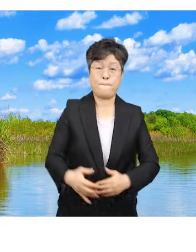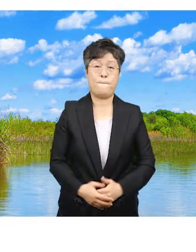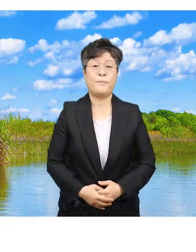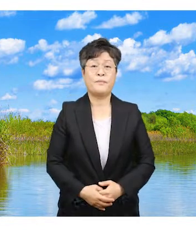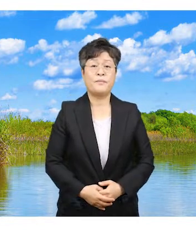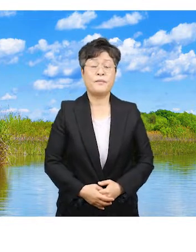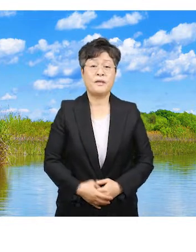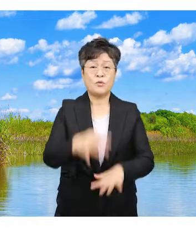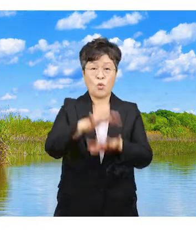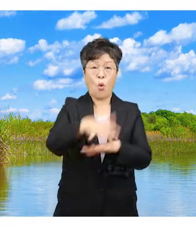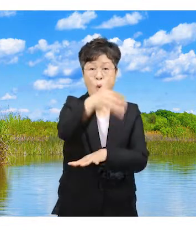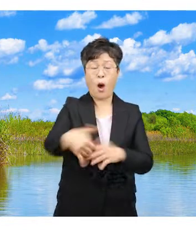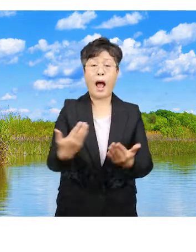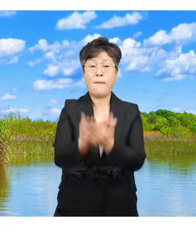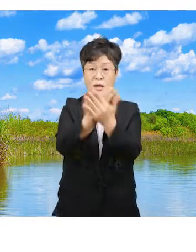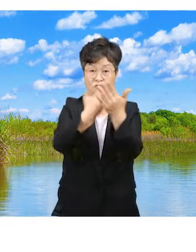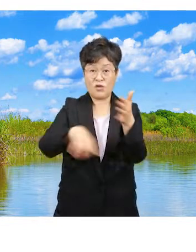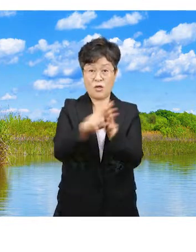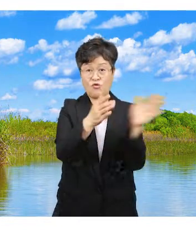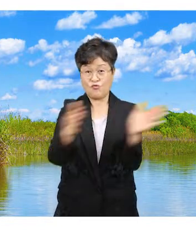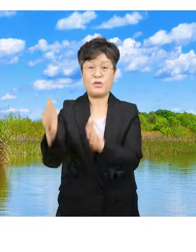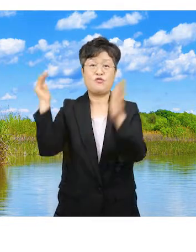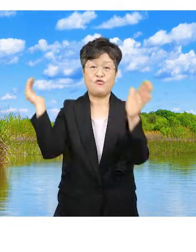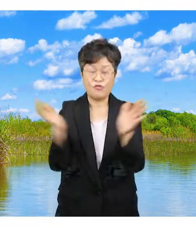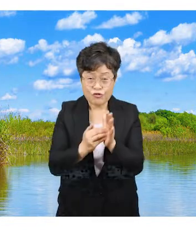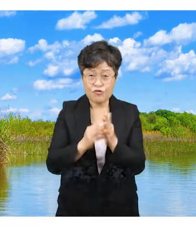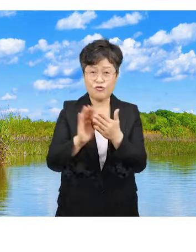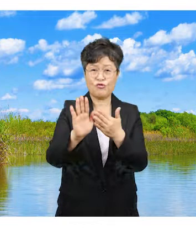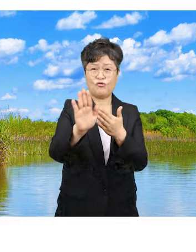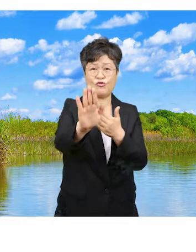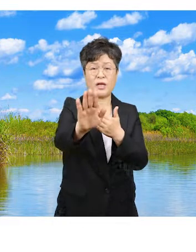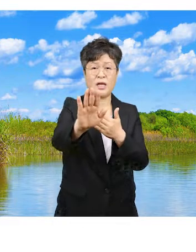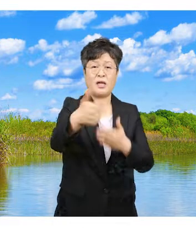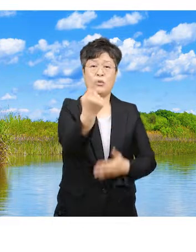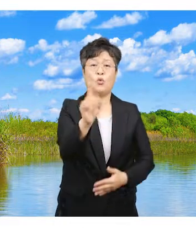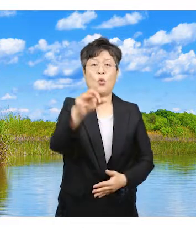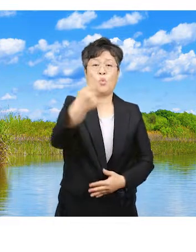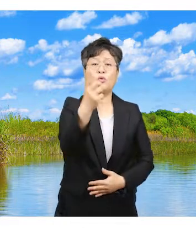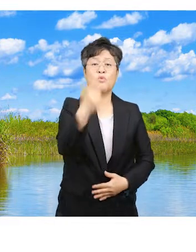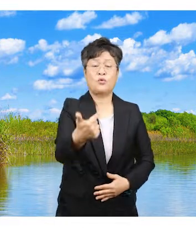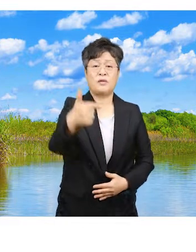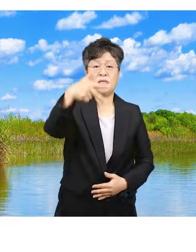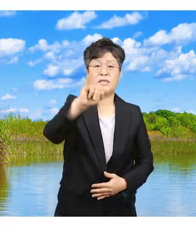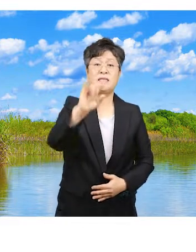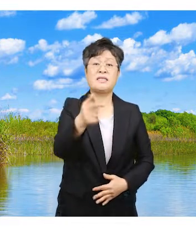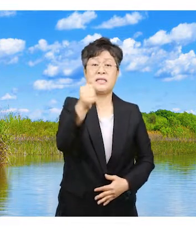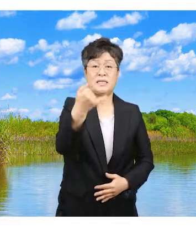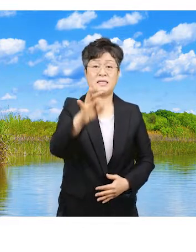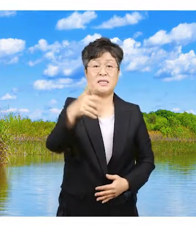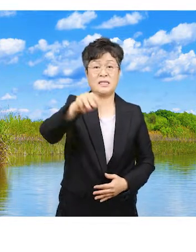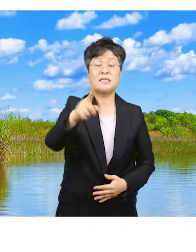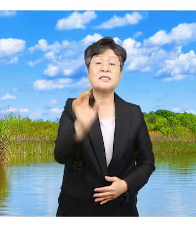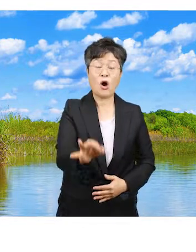때 농업개발을 위해서 준비를 해놓고 그 이후에 이제 농촌진흥청이 만들어지면서 수원에